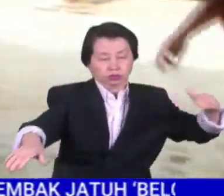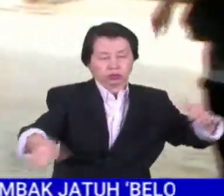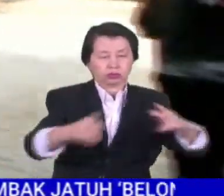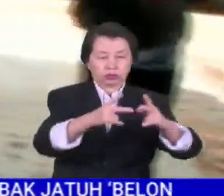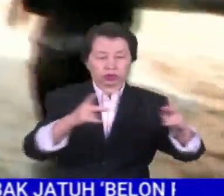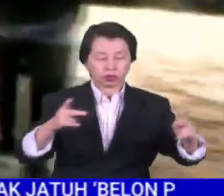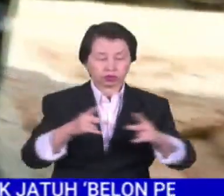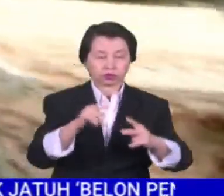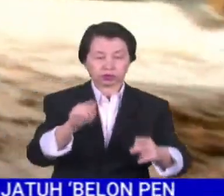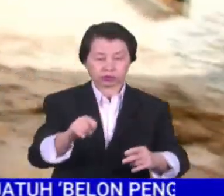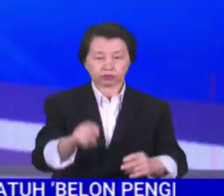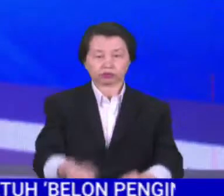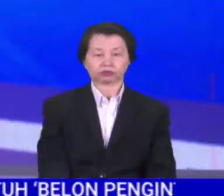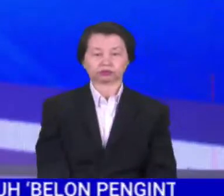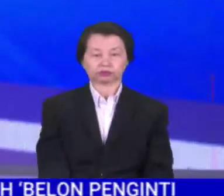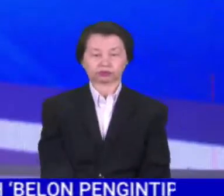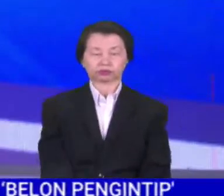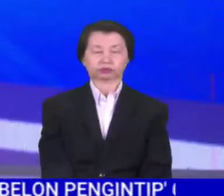kawasan tersebut.